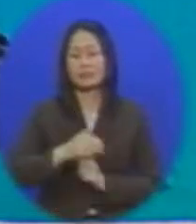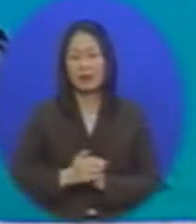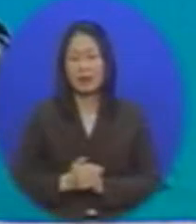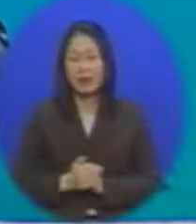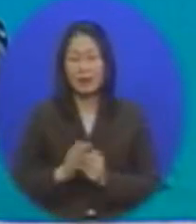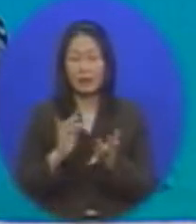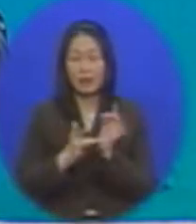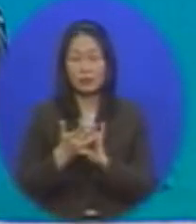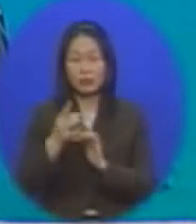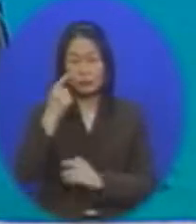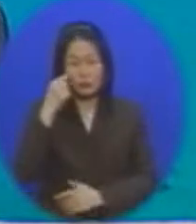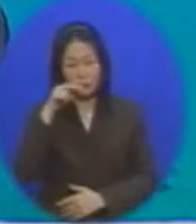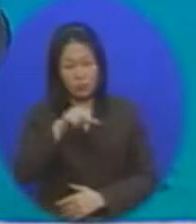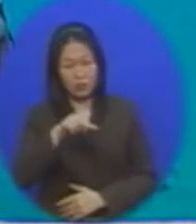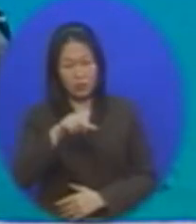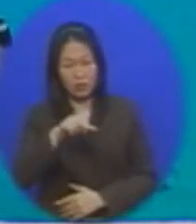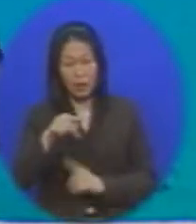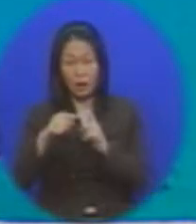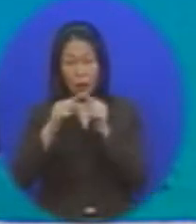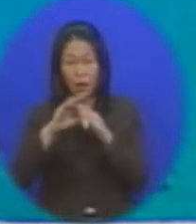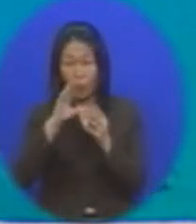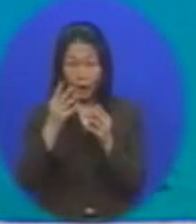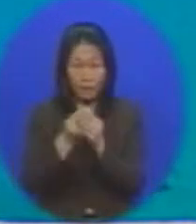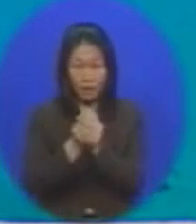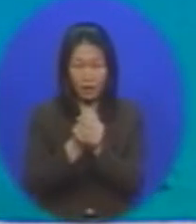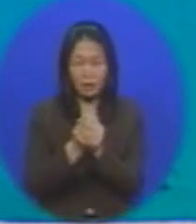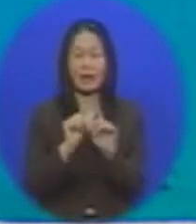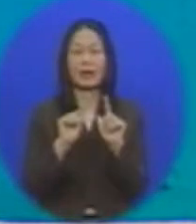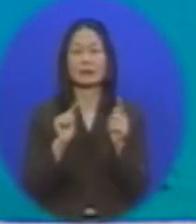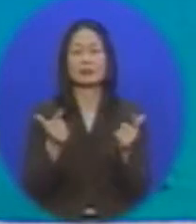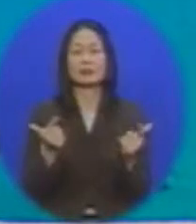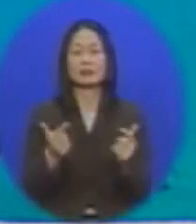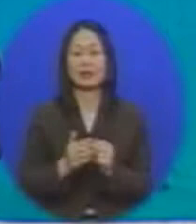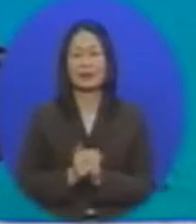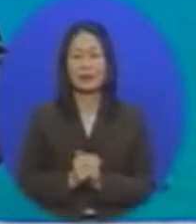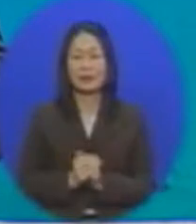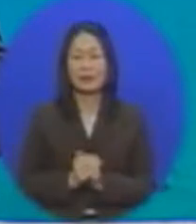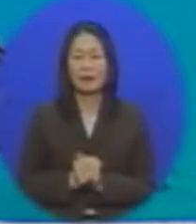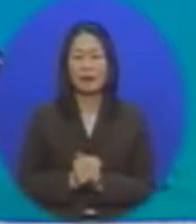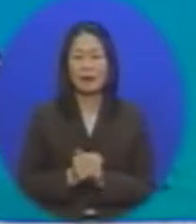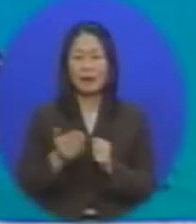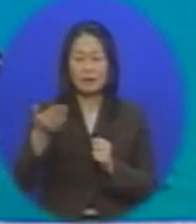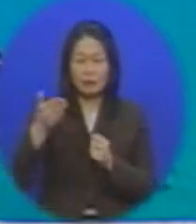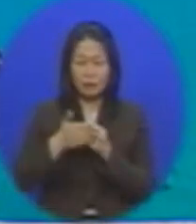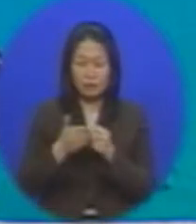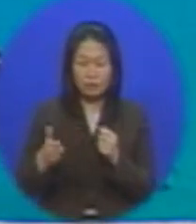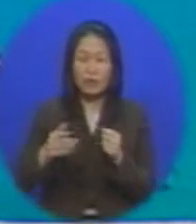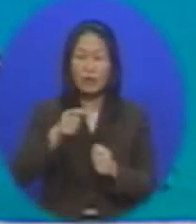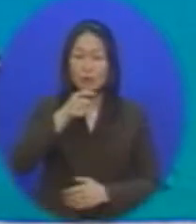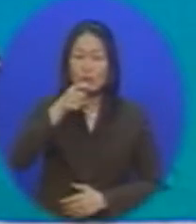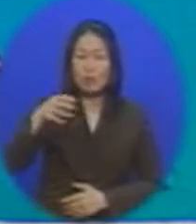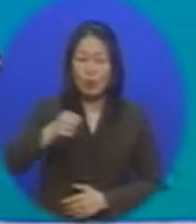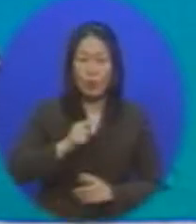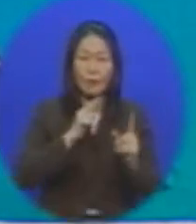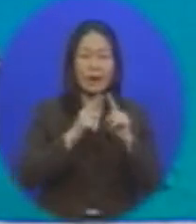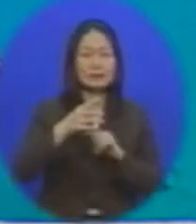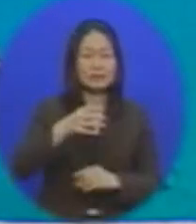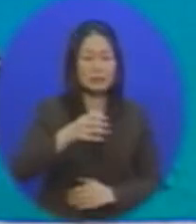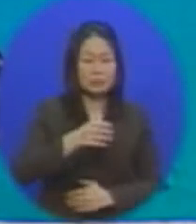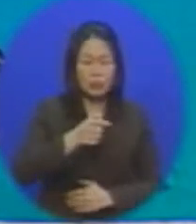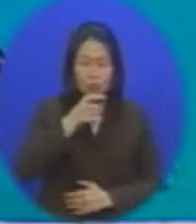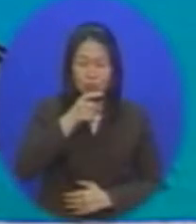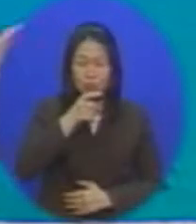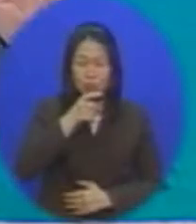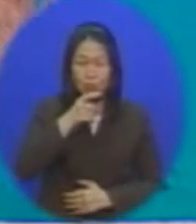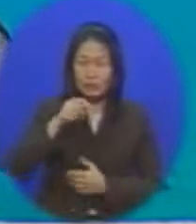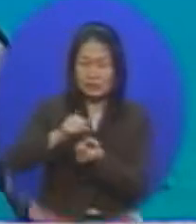예수님의 눈에 교회가 항상 완벽한 교회가 아니었어요 그래서 물로 말씀으로 물로 씻어